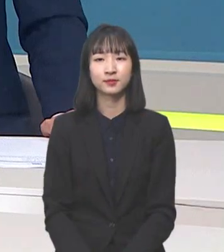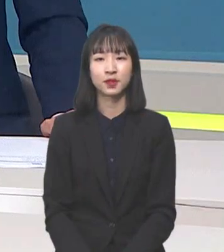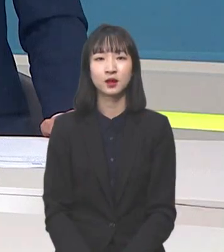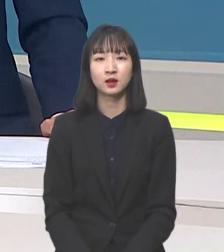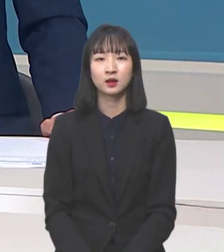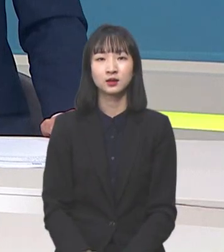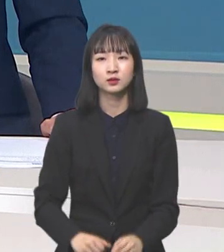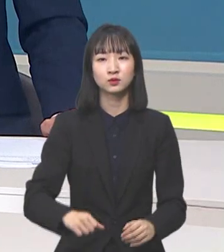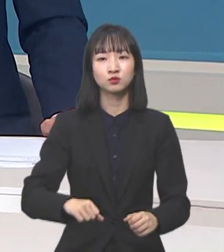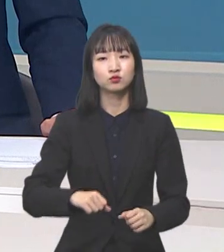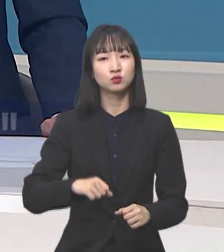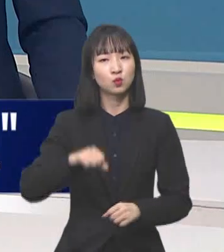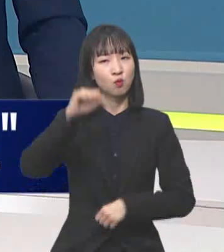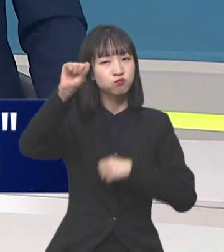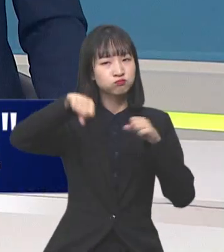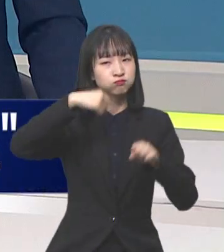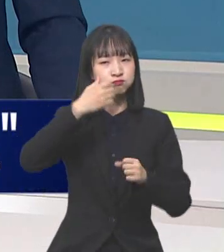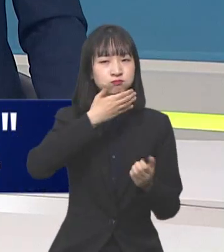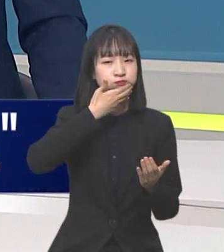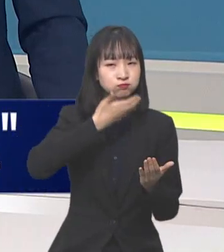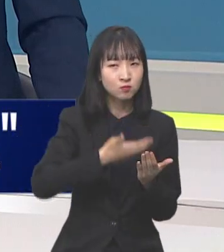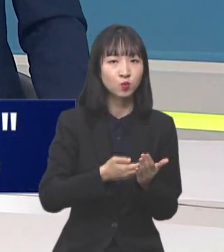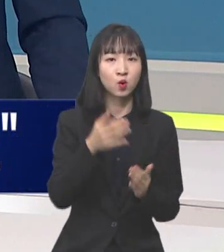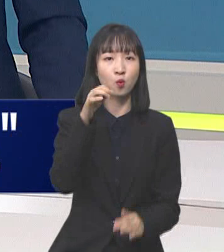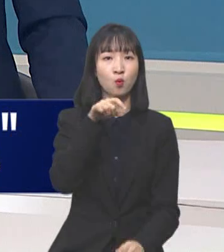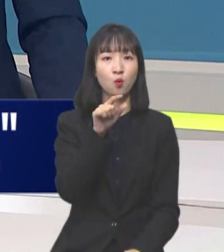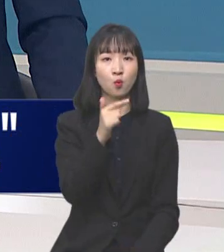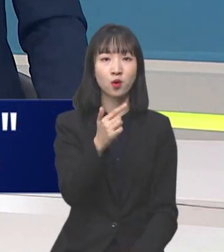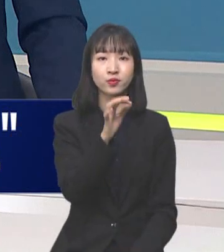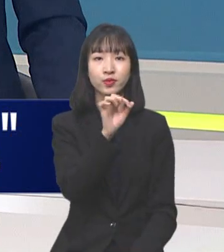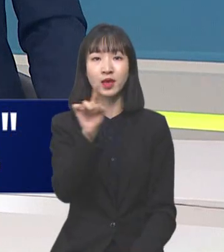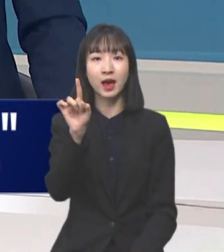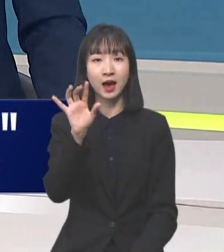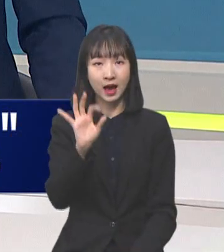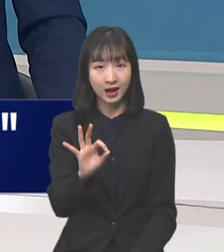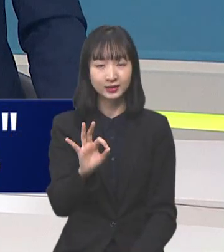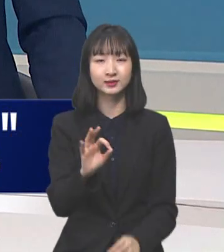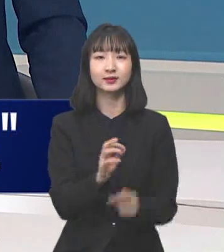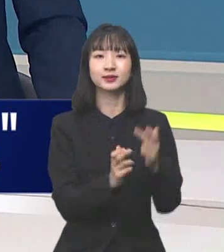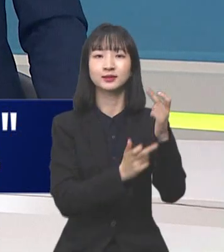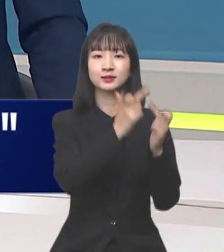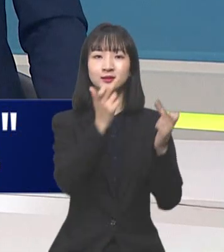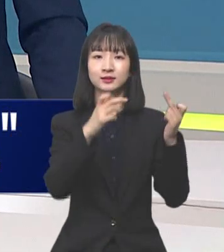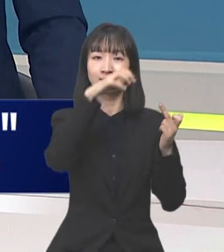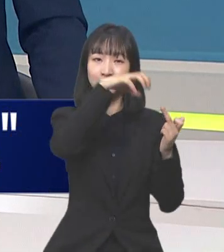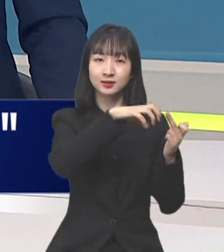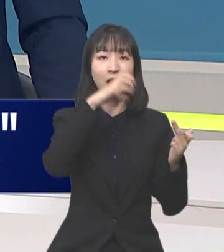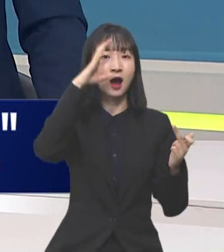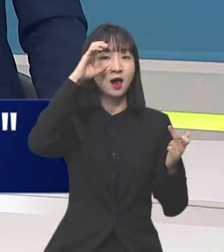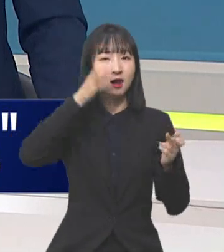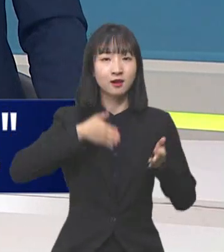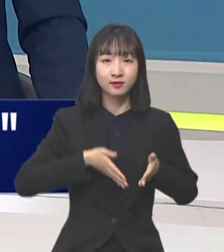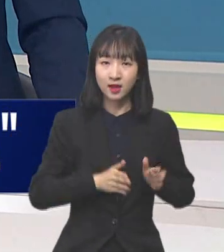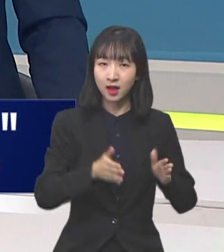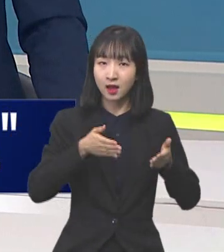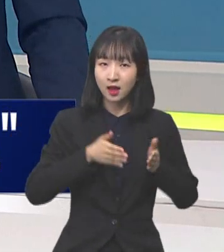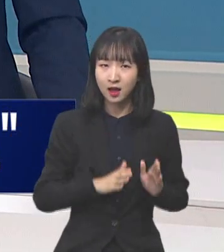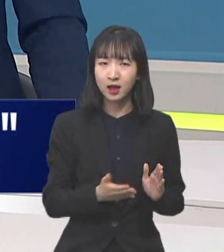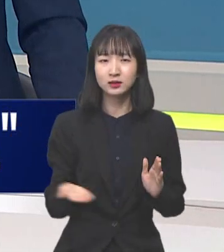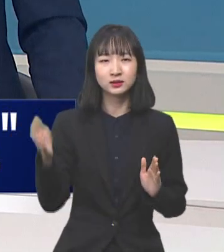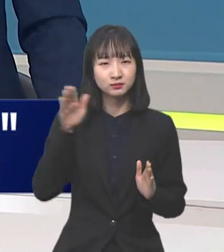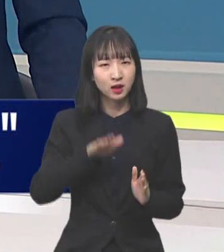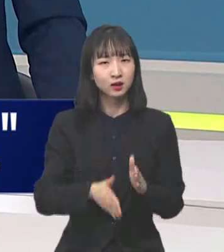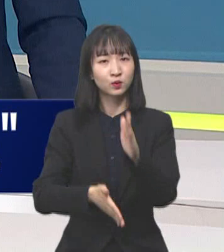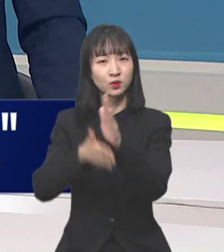천연 기념물 327호 지정된 원앙은 보통 산속에서 번식하는 데요 최근 도시 개발로 서식지가 줄면서